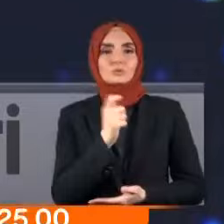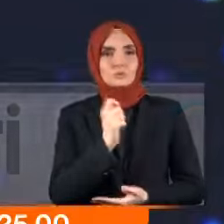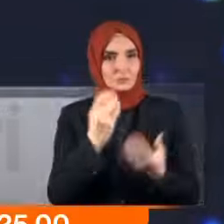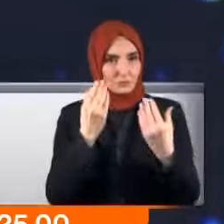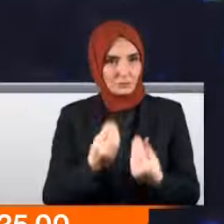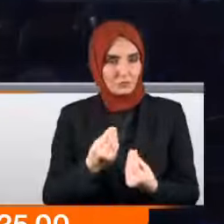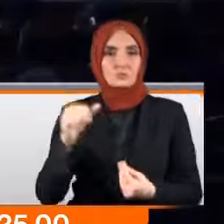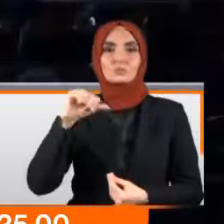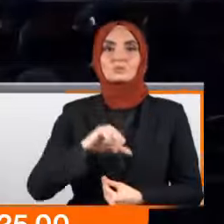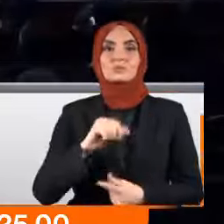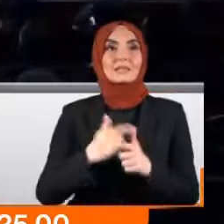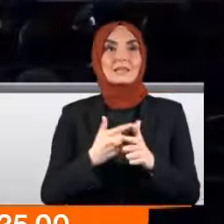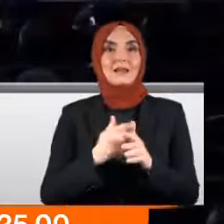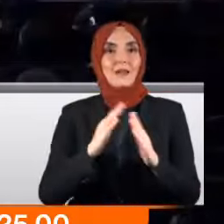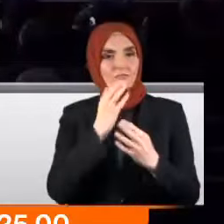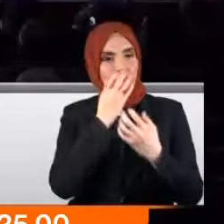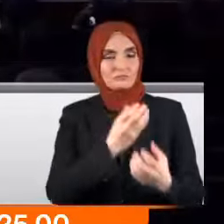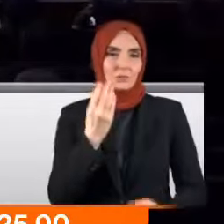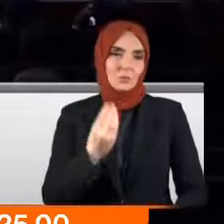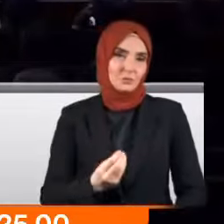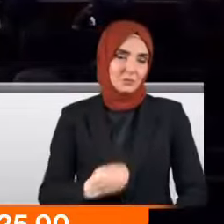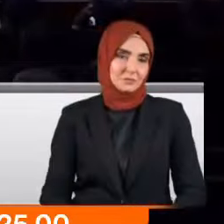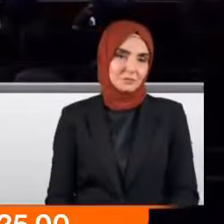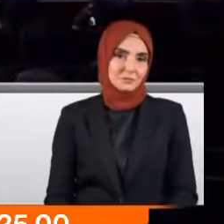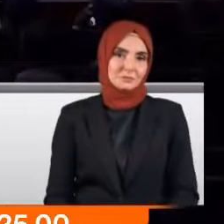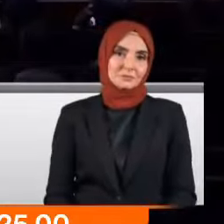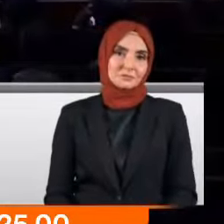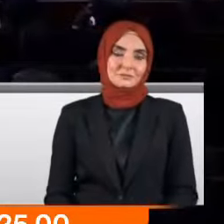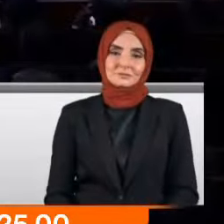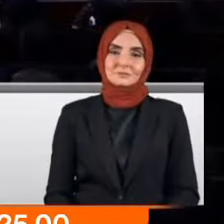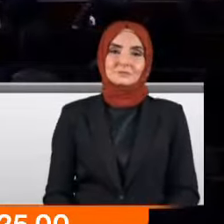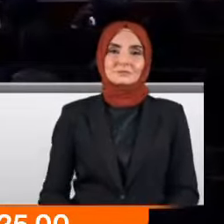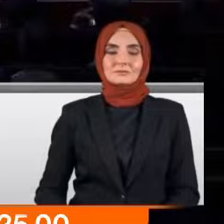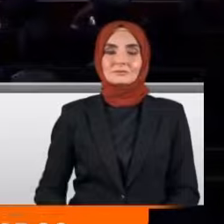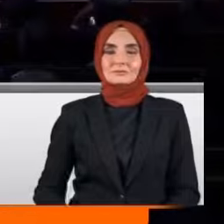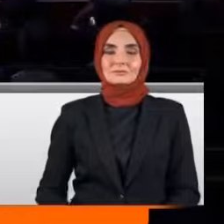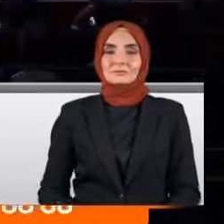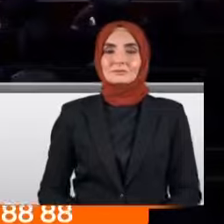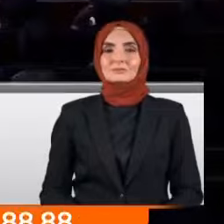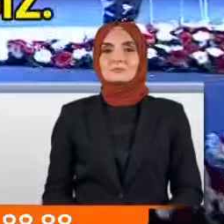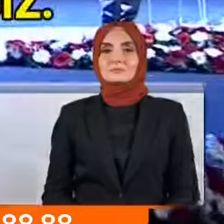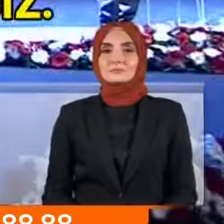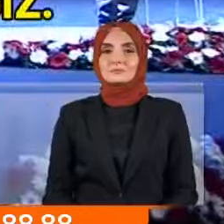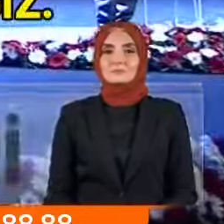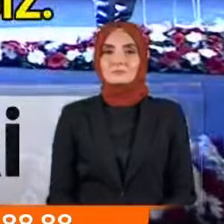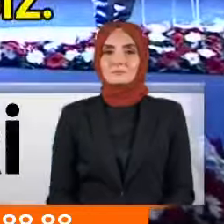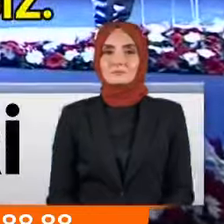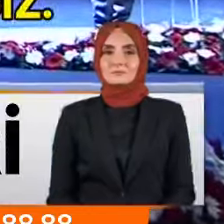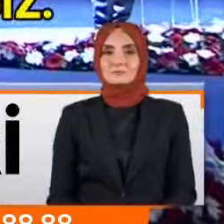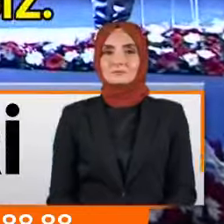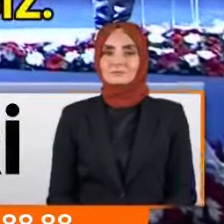az 20 bin vatandaşımızı kira öder gibi ev sahibi yapacağız. 10